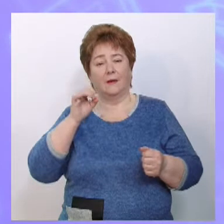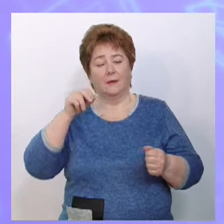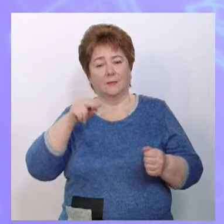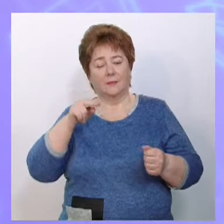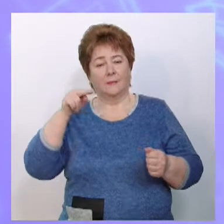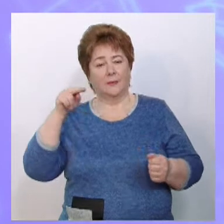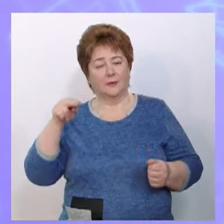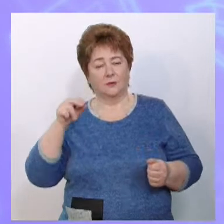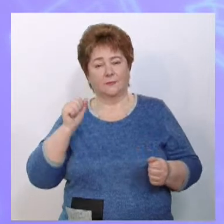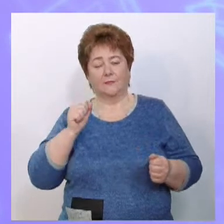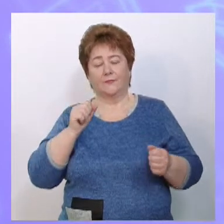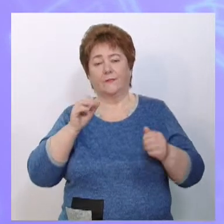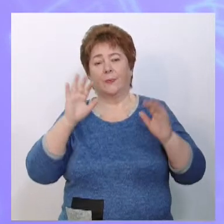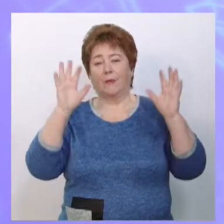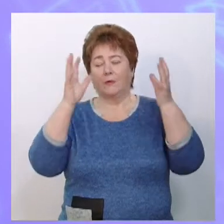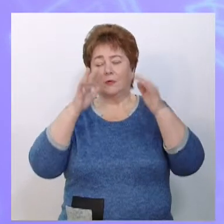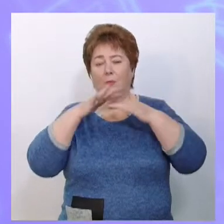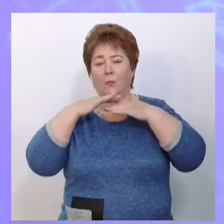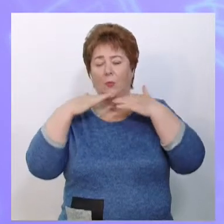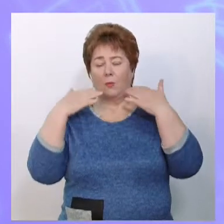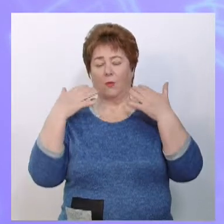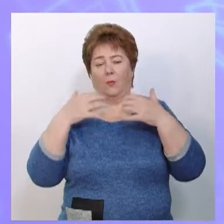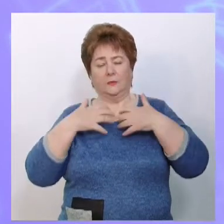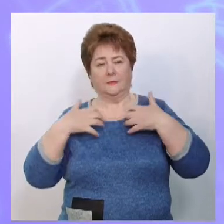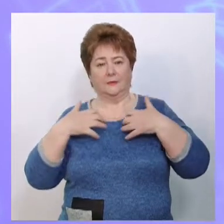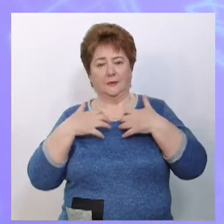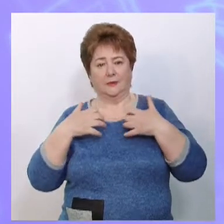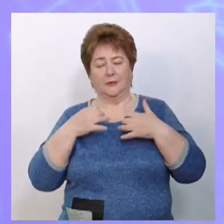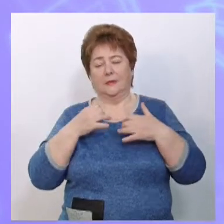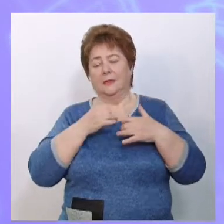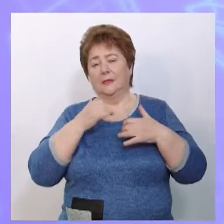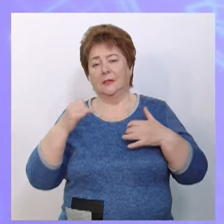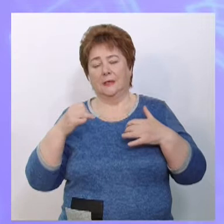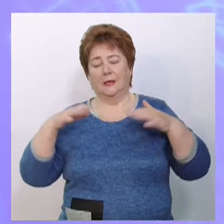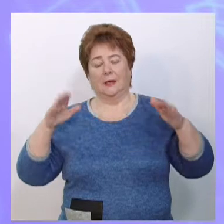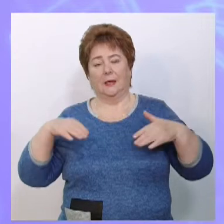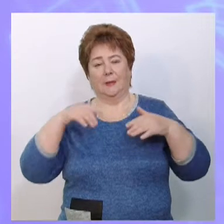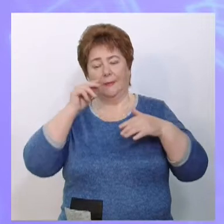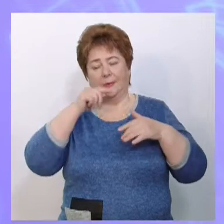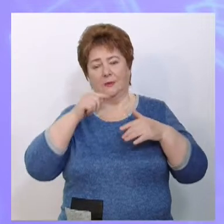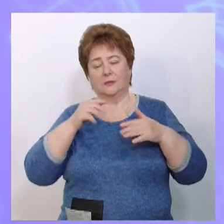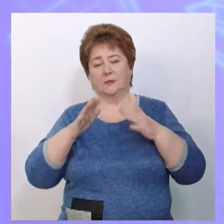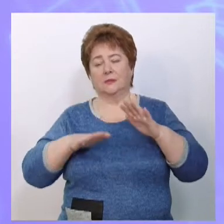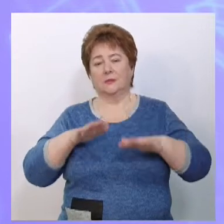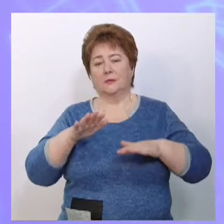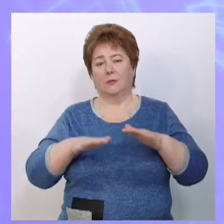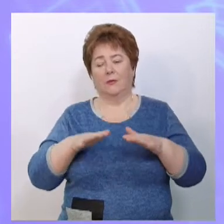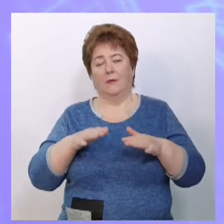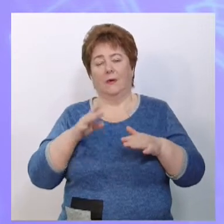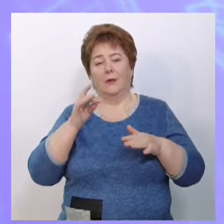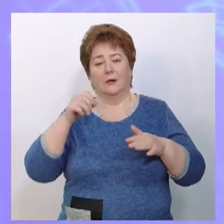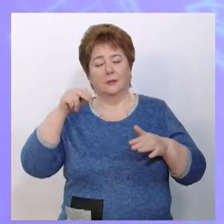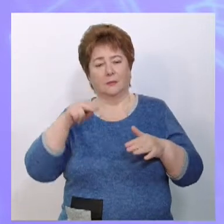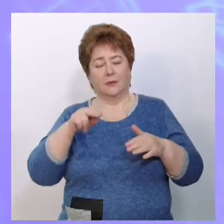Родительный падеж. В лесу много звериных и птичьих следов.